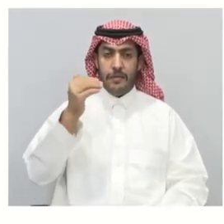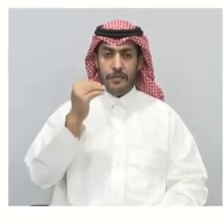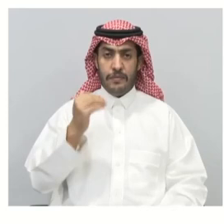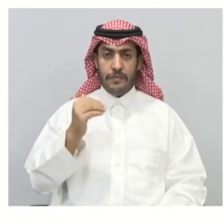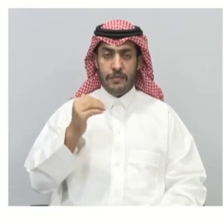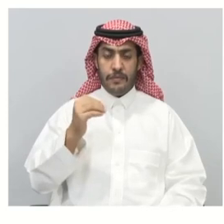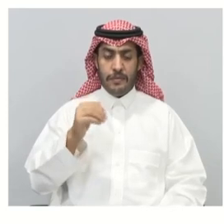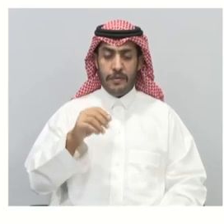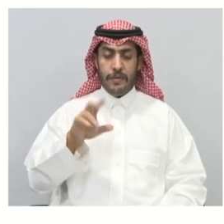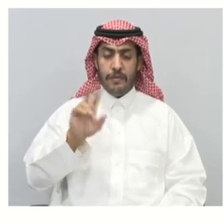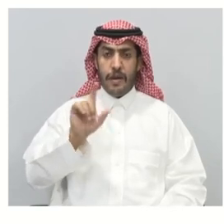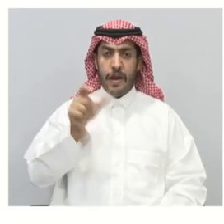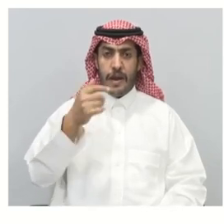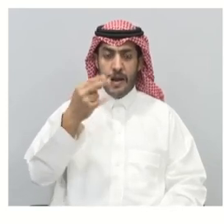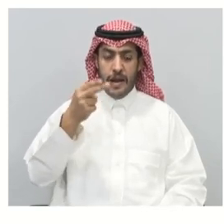النظافه